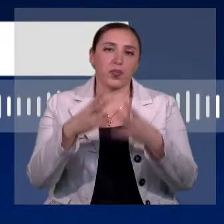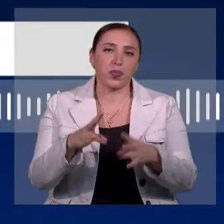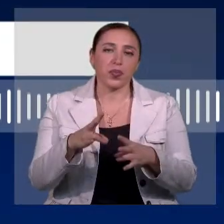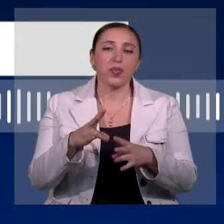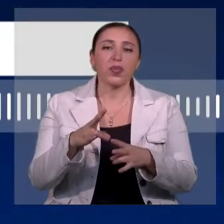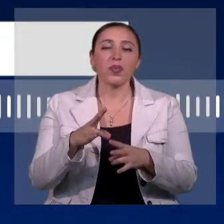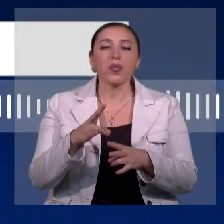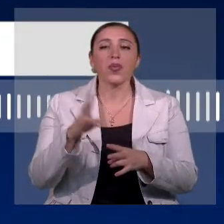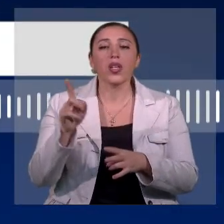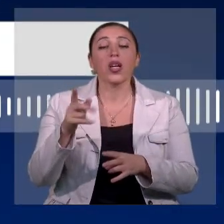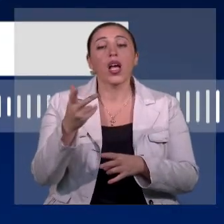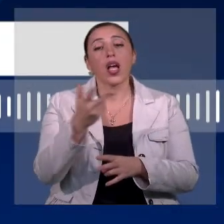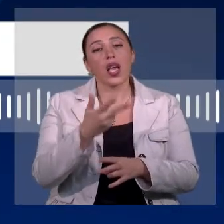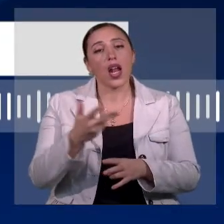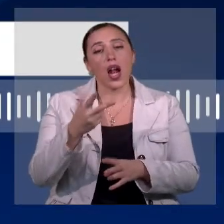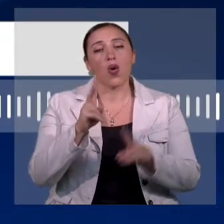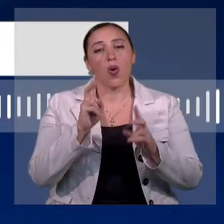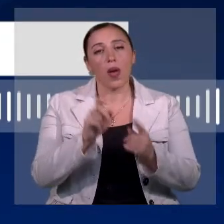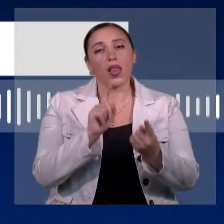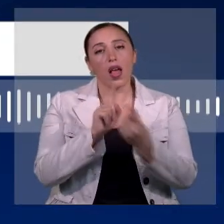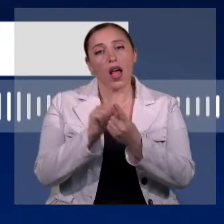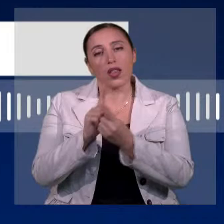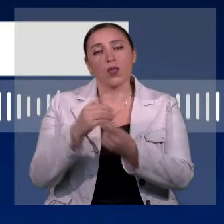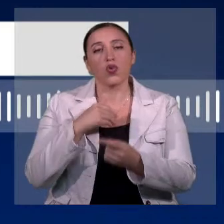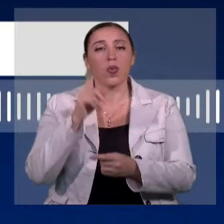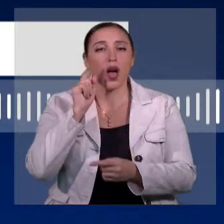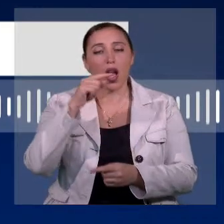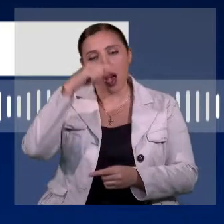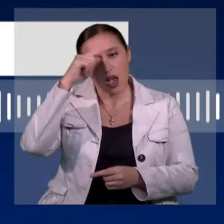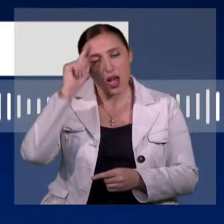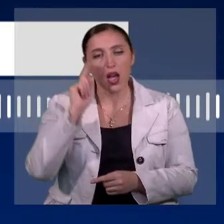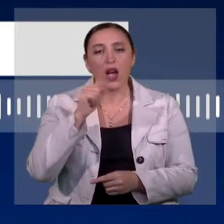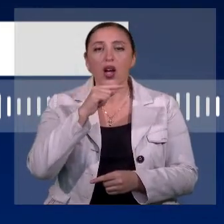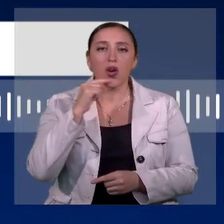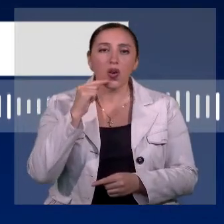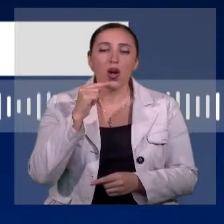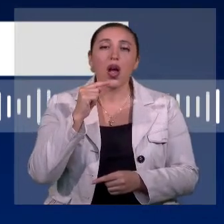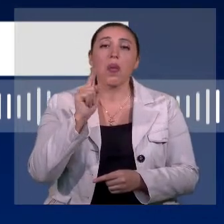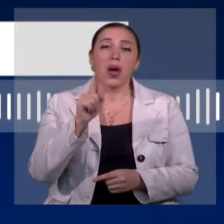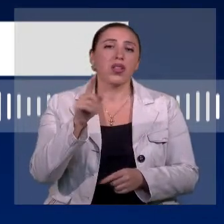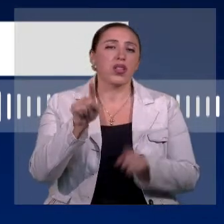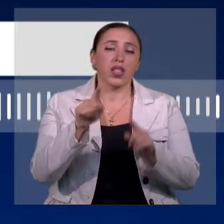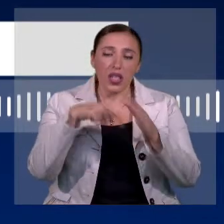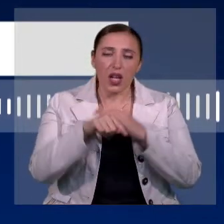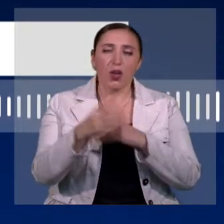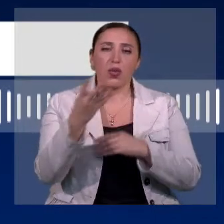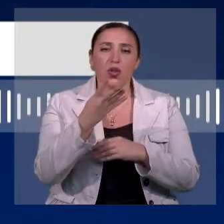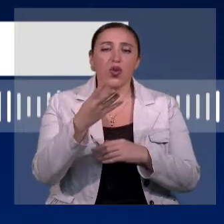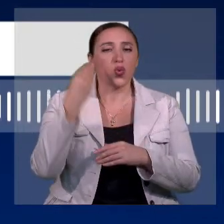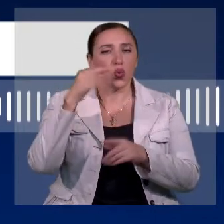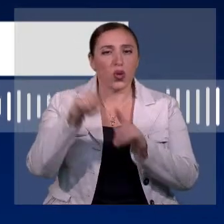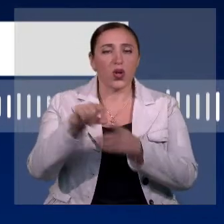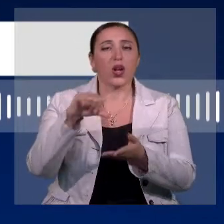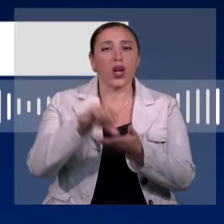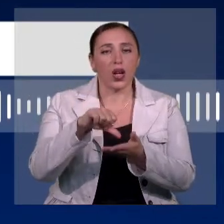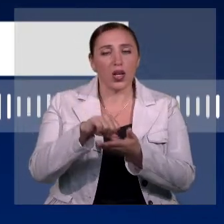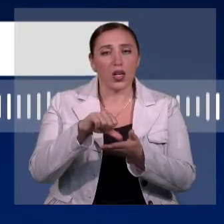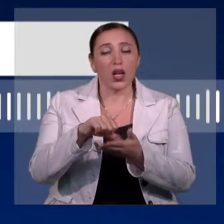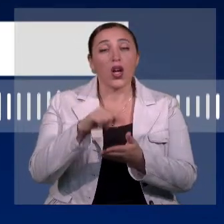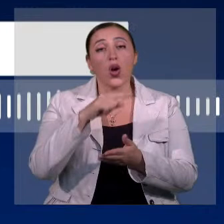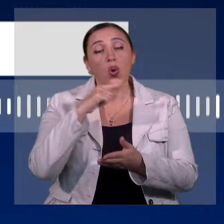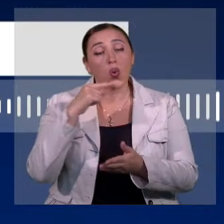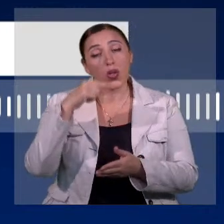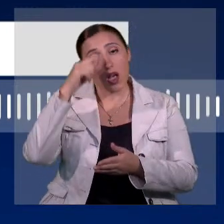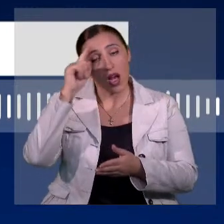բացառապես Երակոում Հայաստան-Ադրբեջան Ռուսաստան, իսկ իրականում քարակում Թուրքիայի գումարած նրան այդ քարակում հաստատել, այդ հարցում Ռուսաստանի